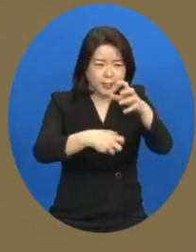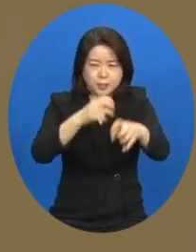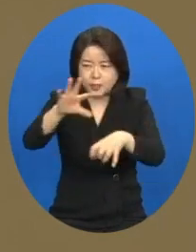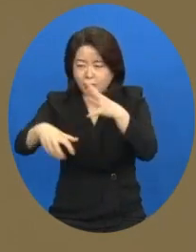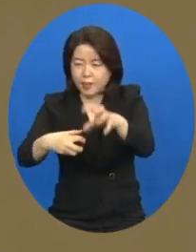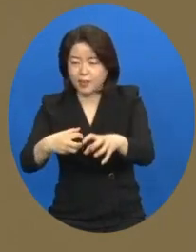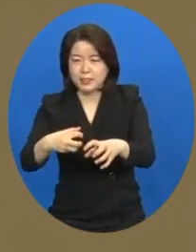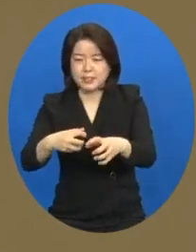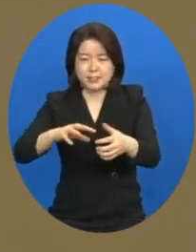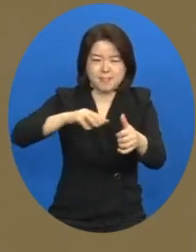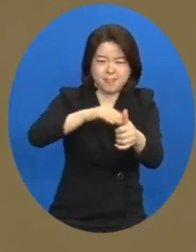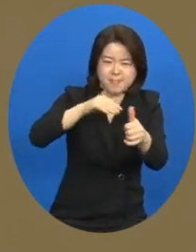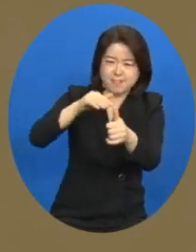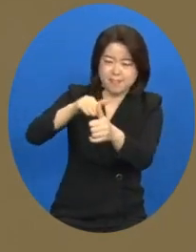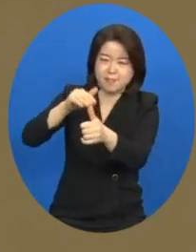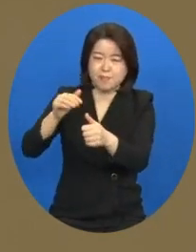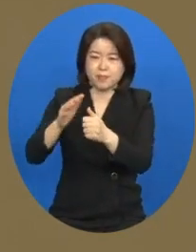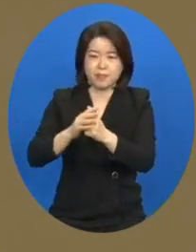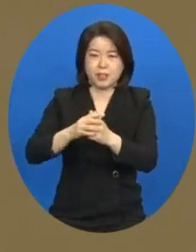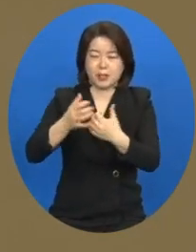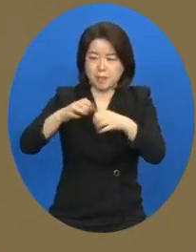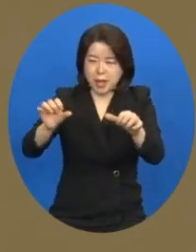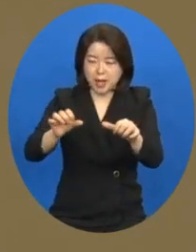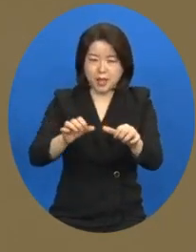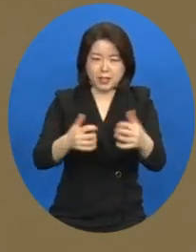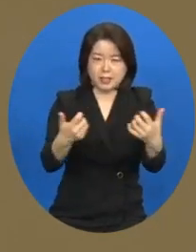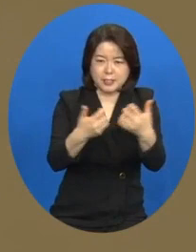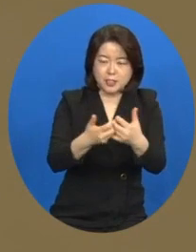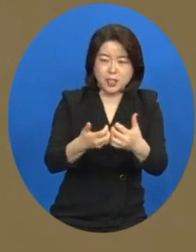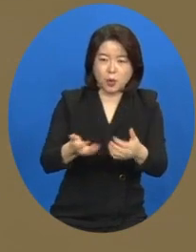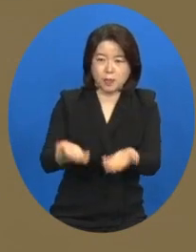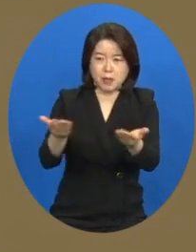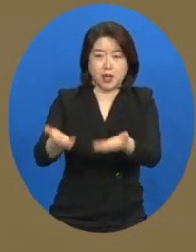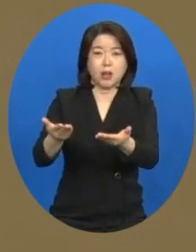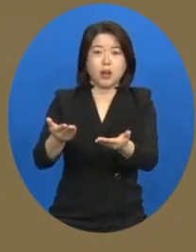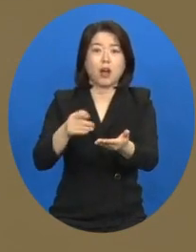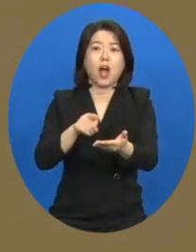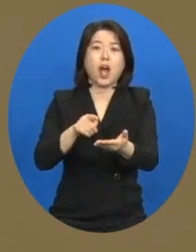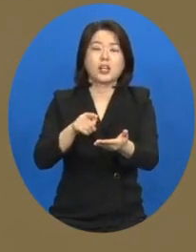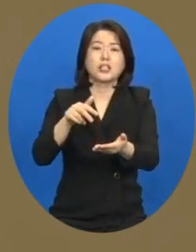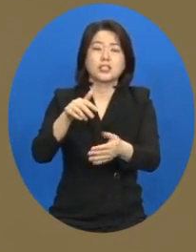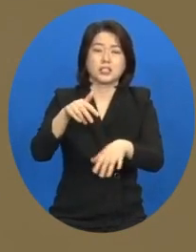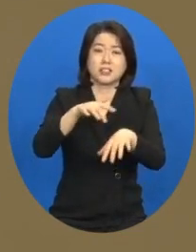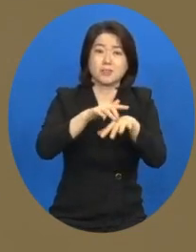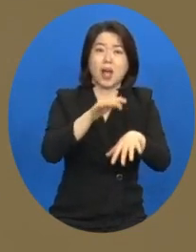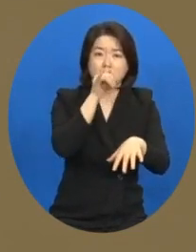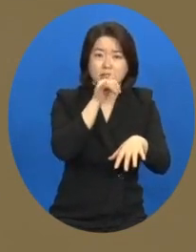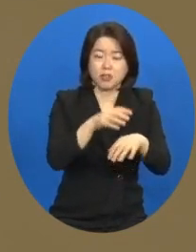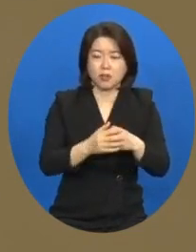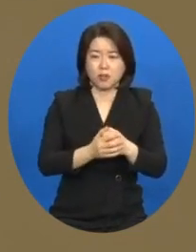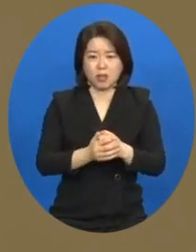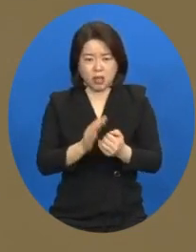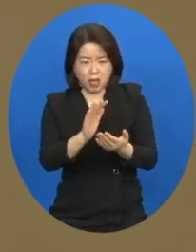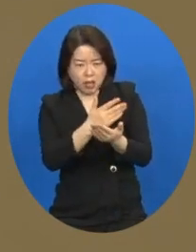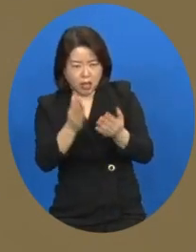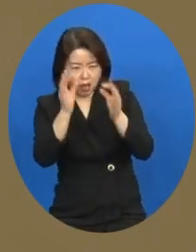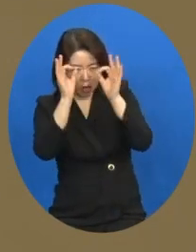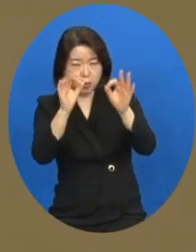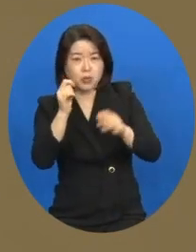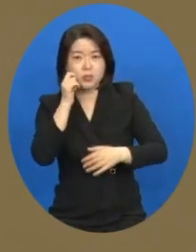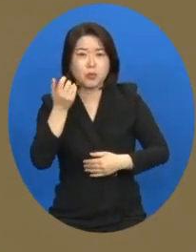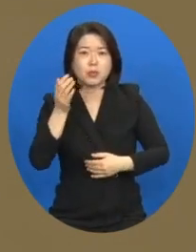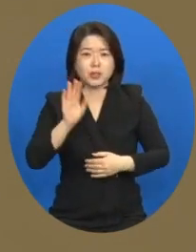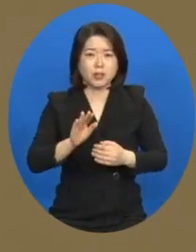깨트리고 망가뜨리고 싸우고 그렇게 한다니까요. 그러니까 여러분이 그 분별 못했다가는